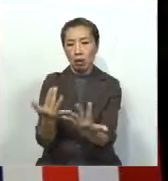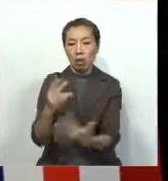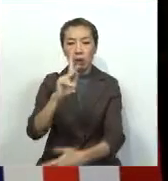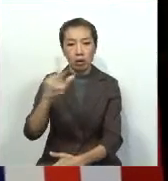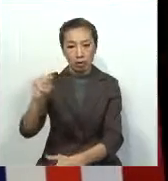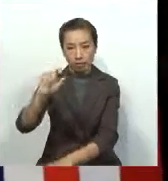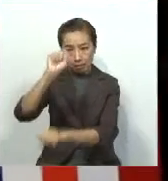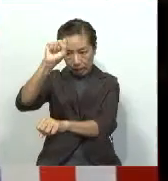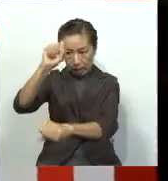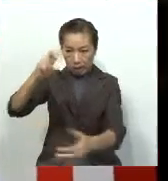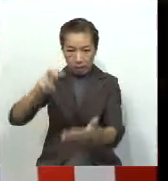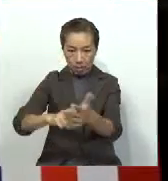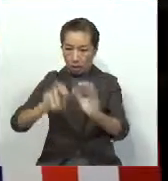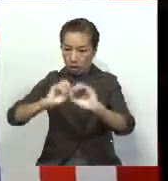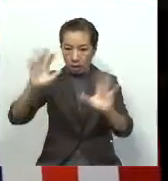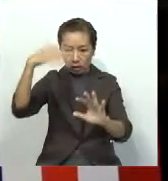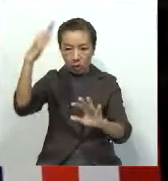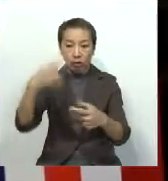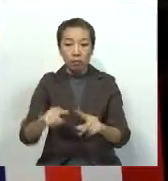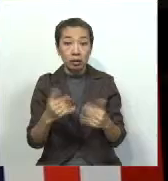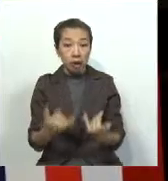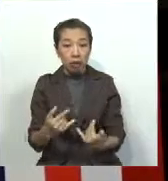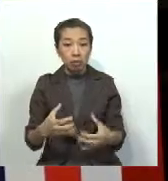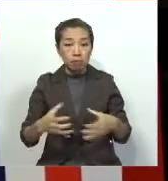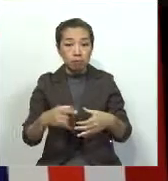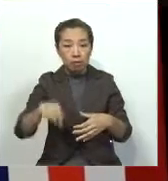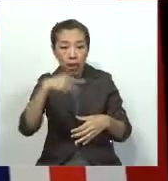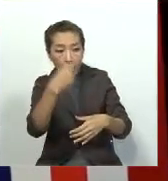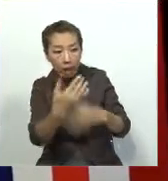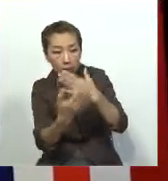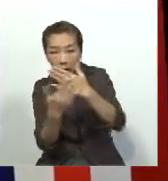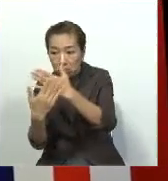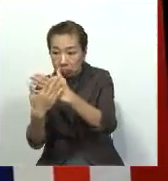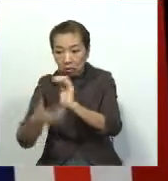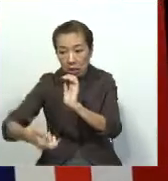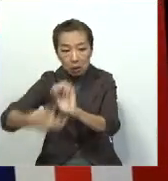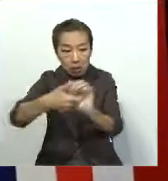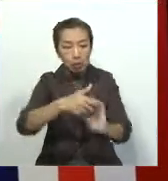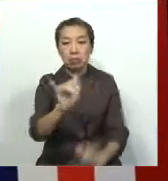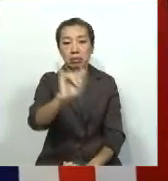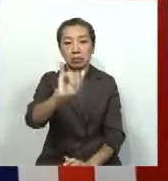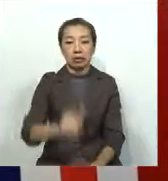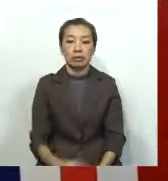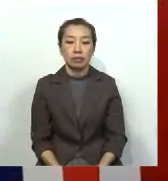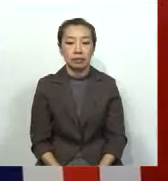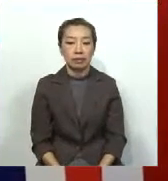ทางการก่อนโดยยืนยันว่าตอนนี้ยังไม่มีฝ่ายไหนติดต่อมาเจรจาให้เข้าร่วมด้วยครับ